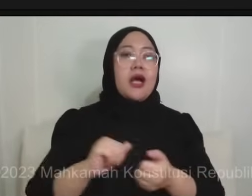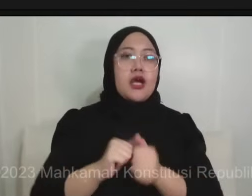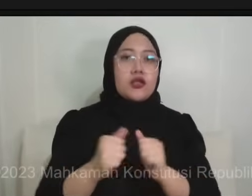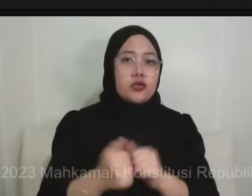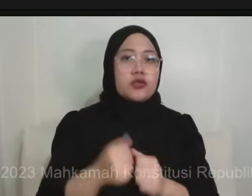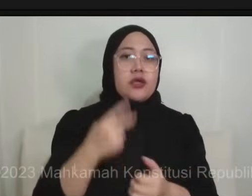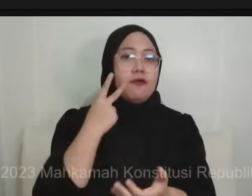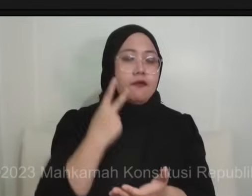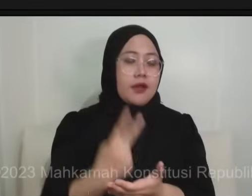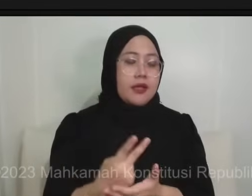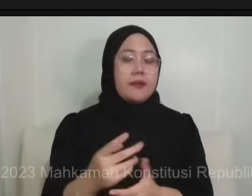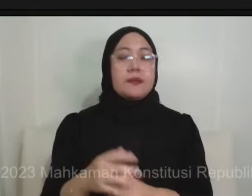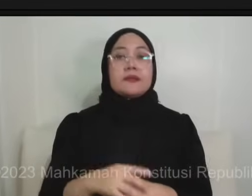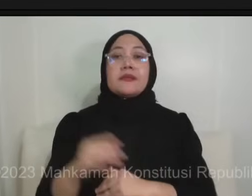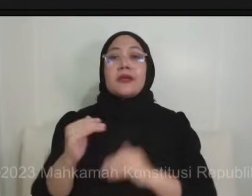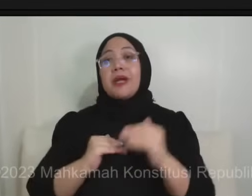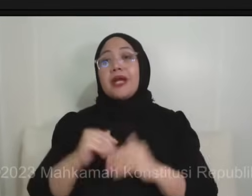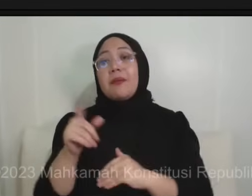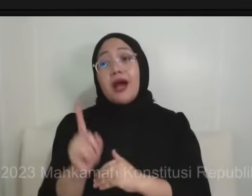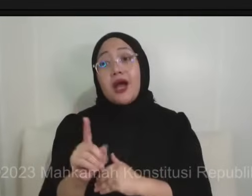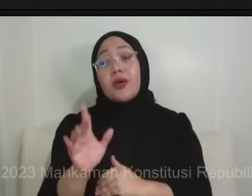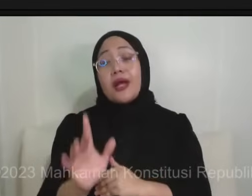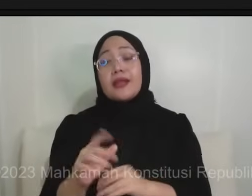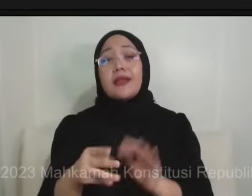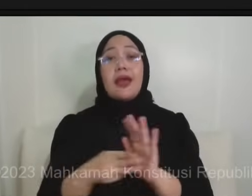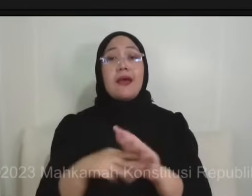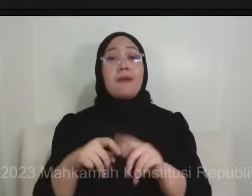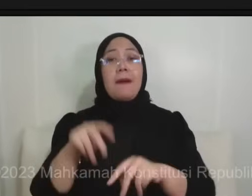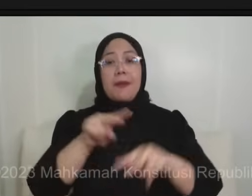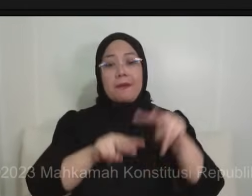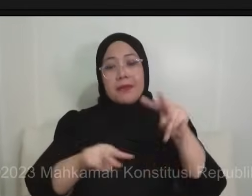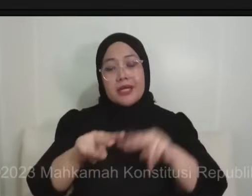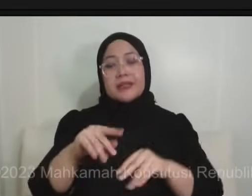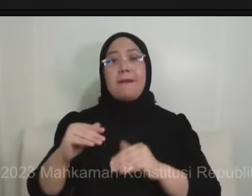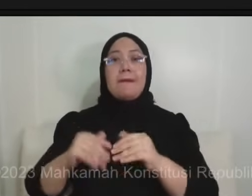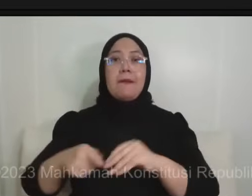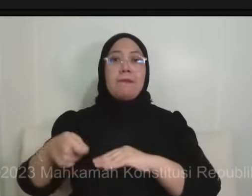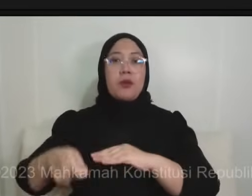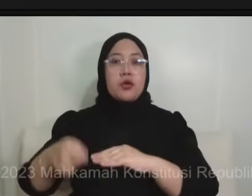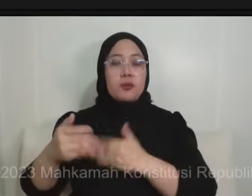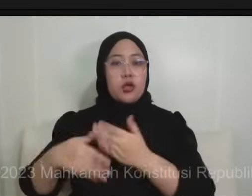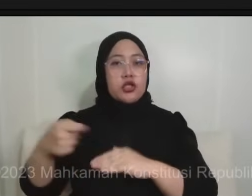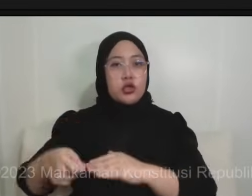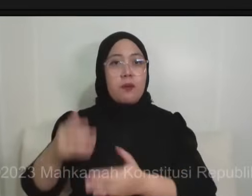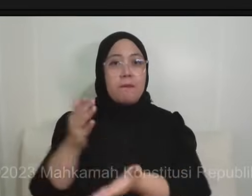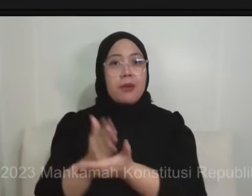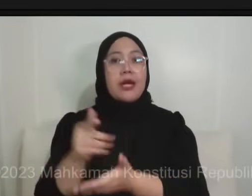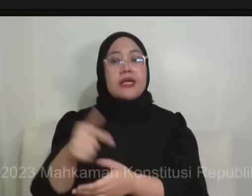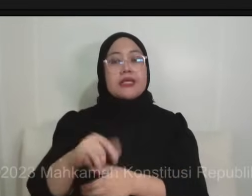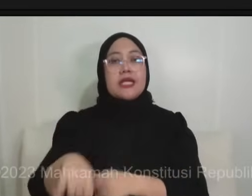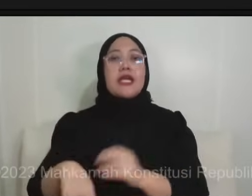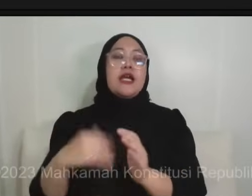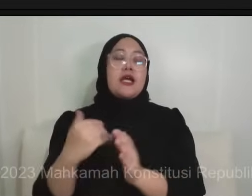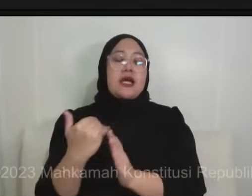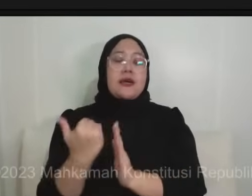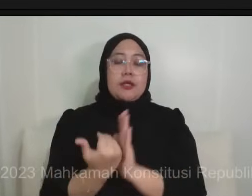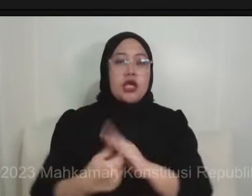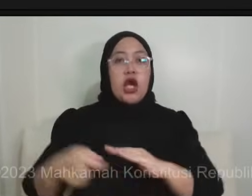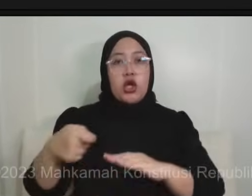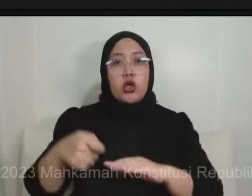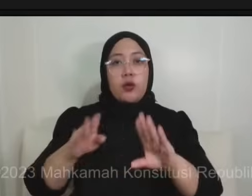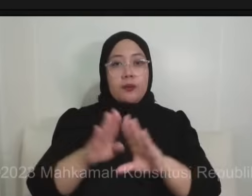menimbang bahwa jika mahkamah memeriksa mengadili dan memutus perkara ini sebagai kebijakan hukum terbuka Open legal